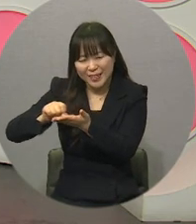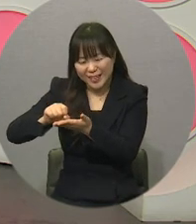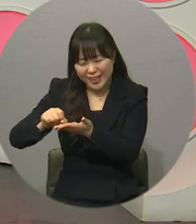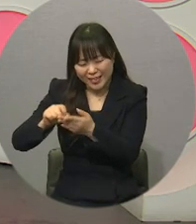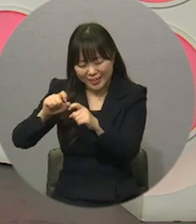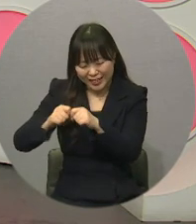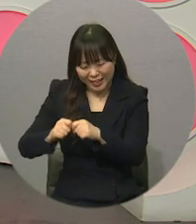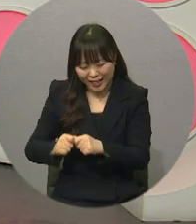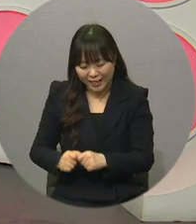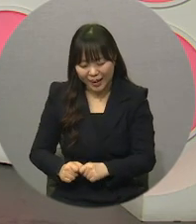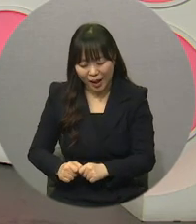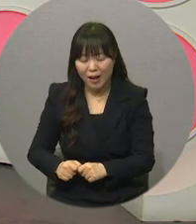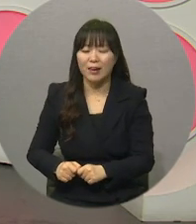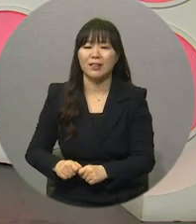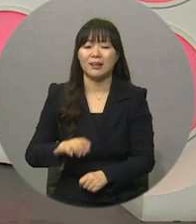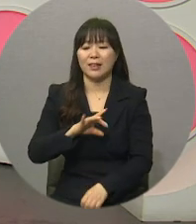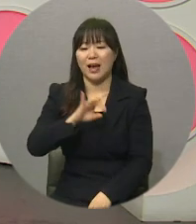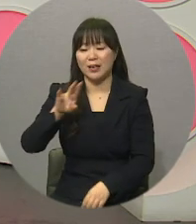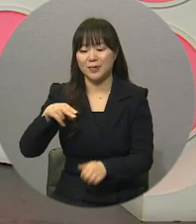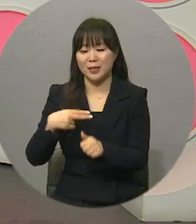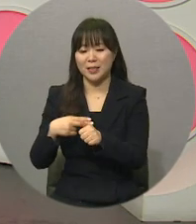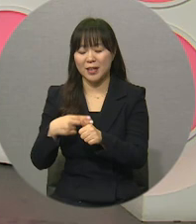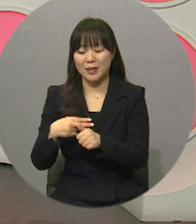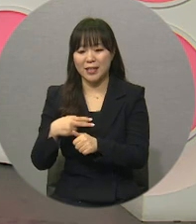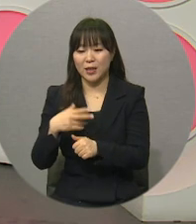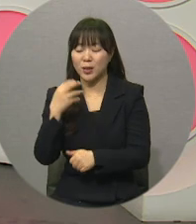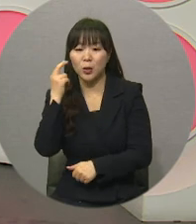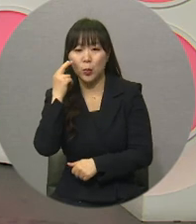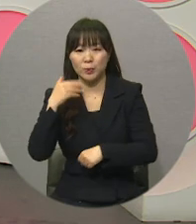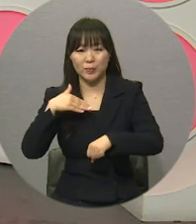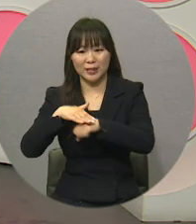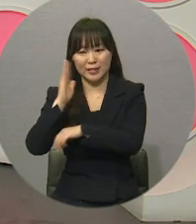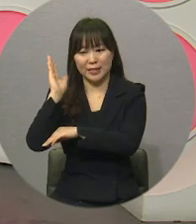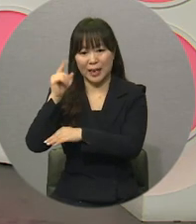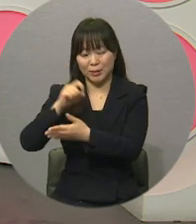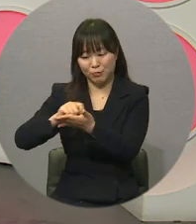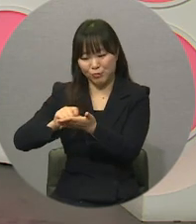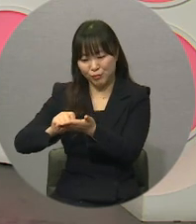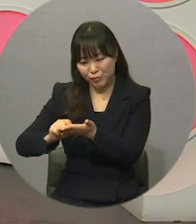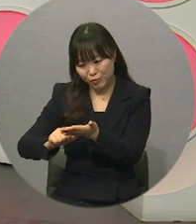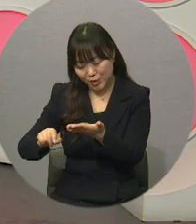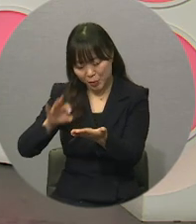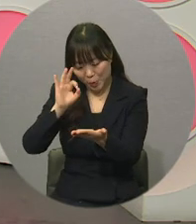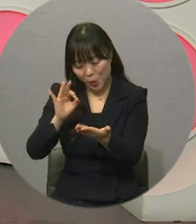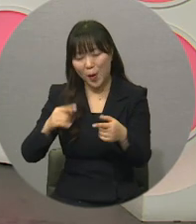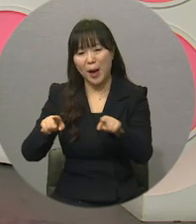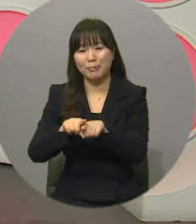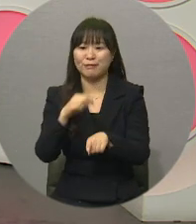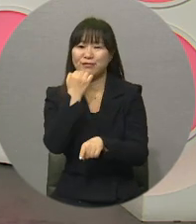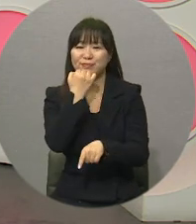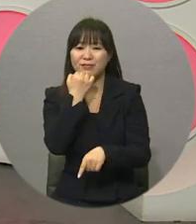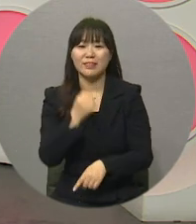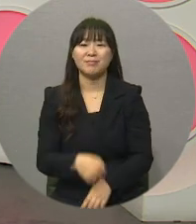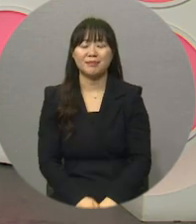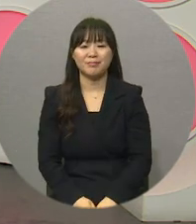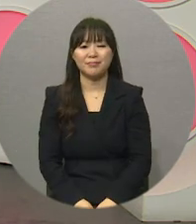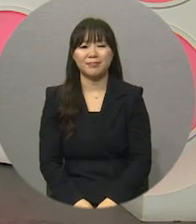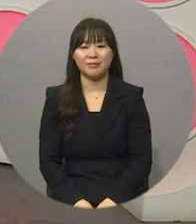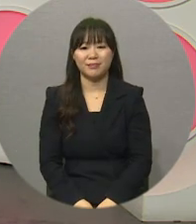빽빽해졌습니다. 때로는 선생님의 우스갯 말도 적어와 함께 보며